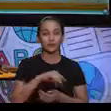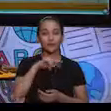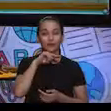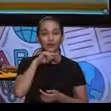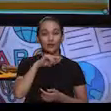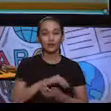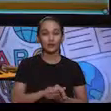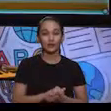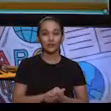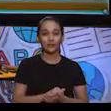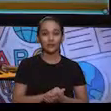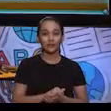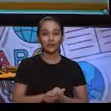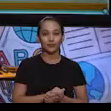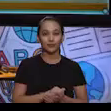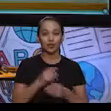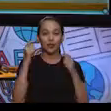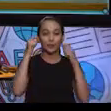echki,